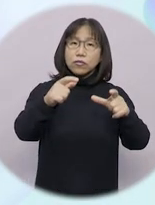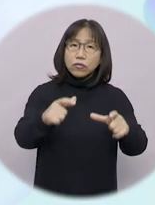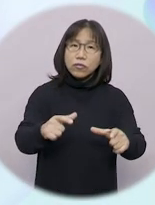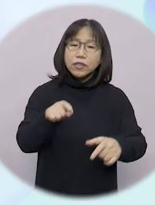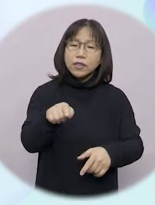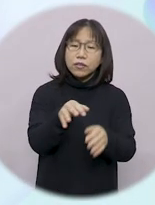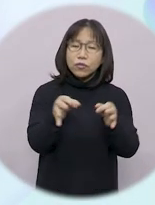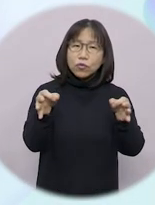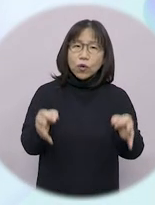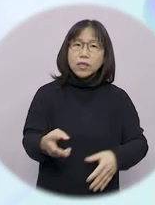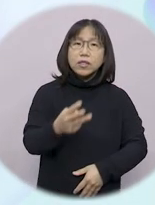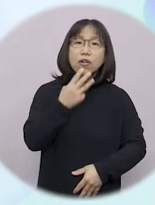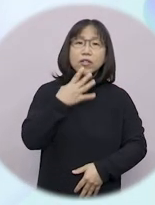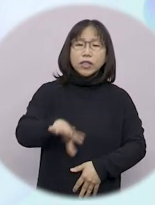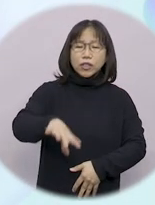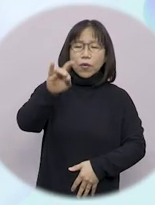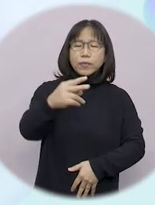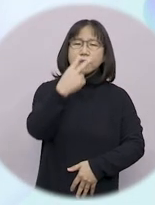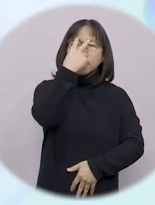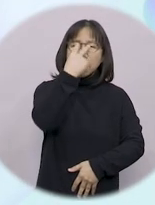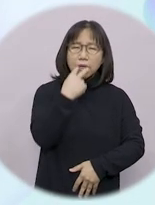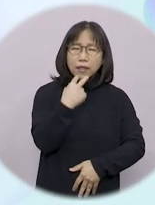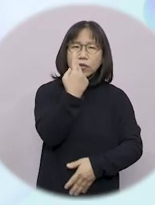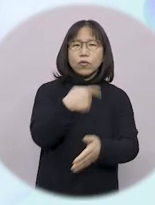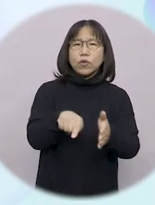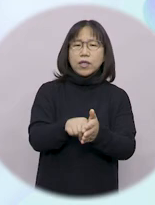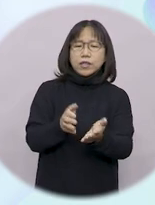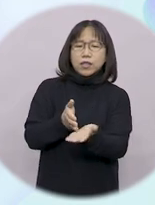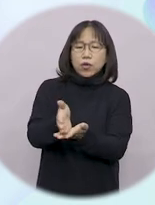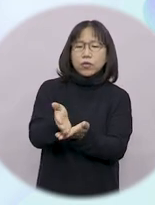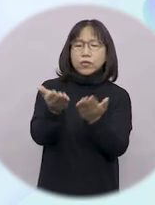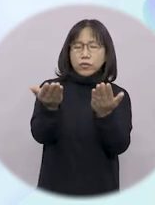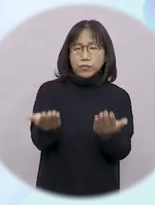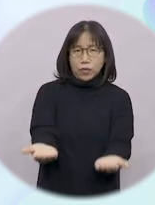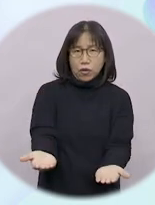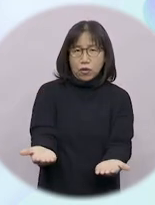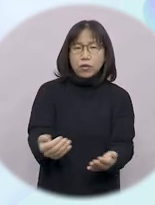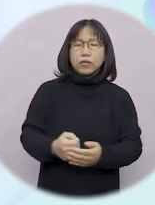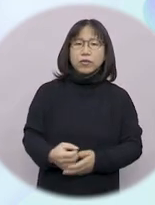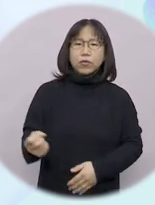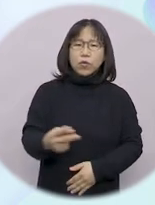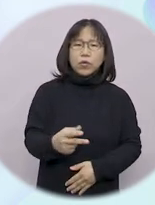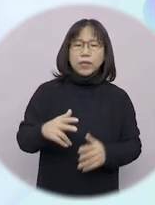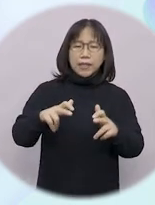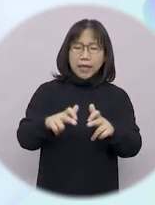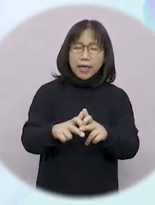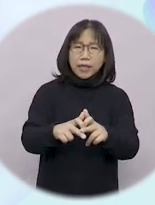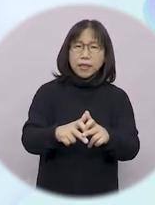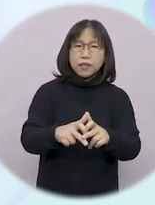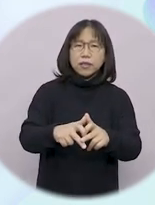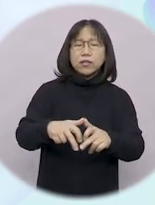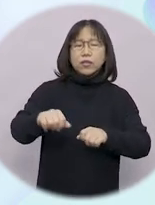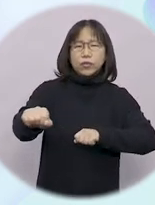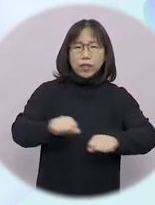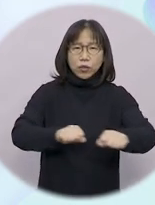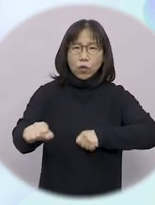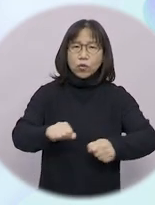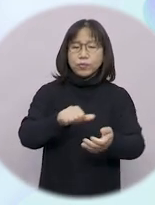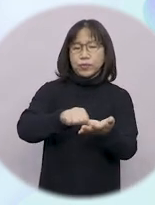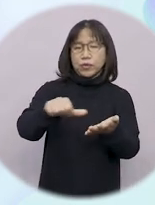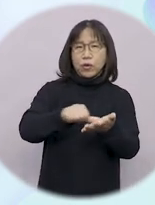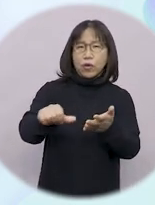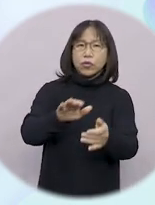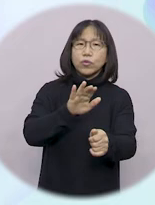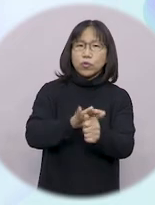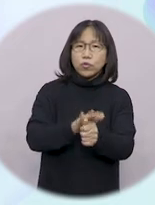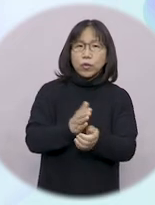강서구는 그동안 서울시 최초 시각장애인 전용 쉼터 운영 장애인 이동 보조 기기 수리 지원 등 지역내